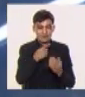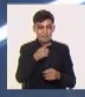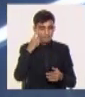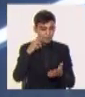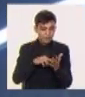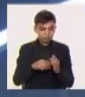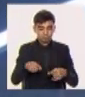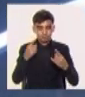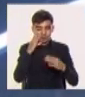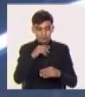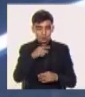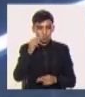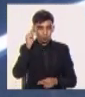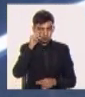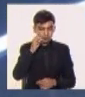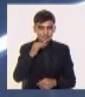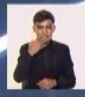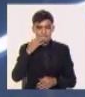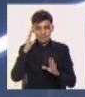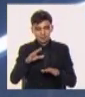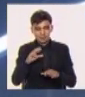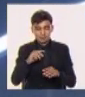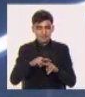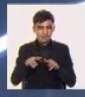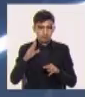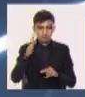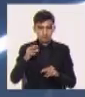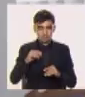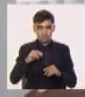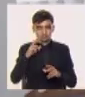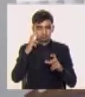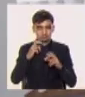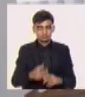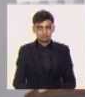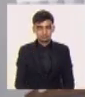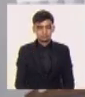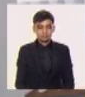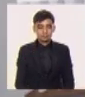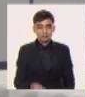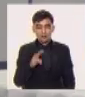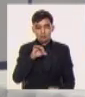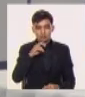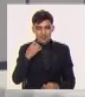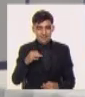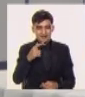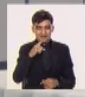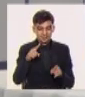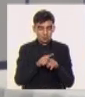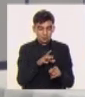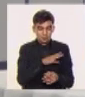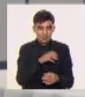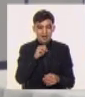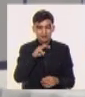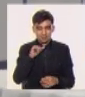саласына оқыту шетелдік білім ордаларының деңгейіне жетеді екен. Мұнайшылар мерекесі қарсаңында Софи Өтебаев атындағы